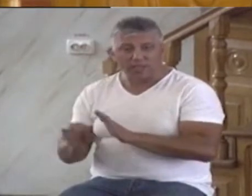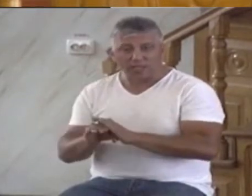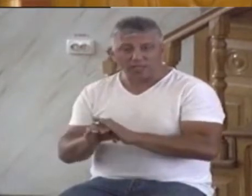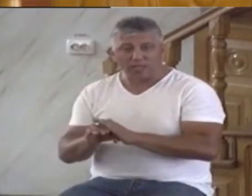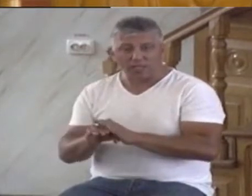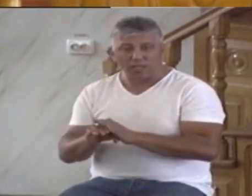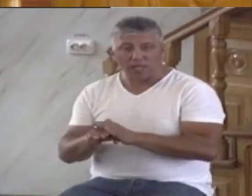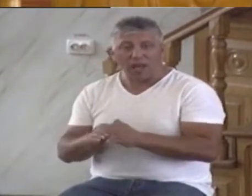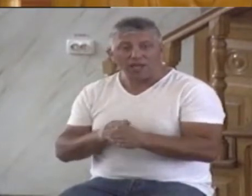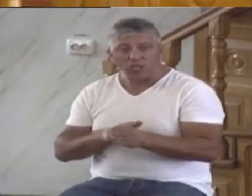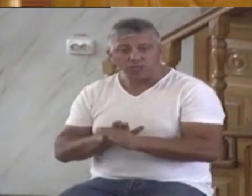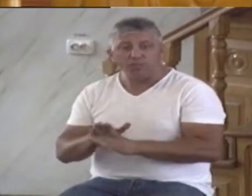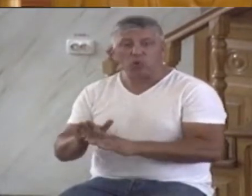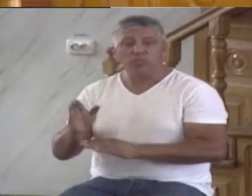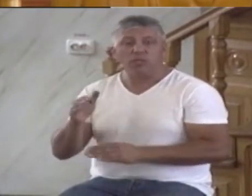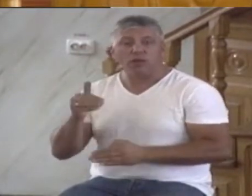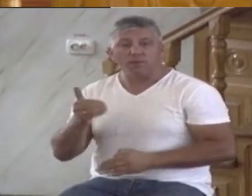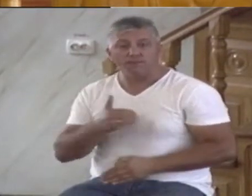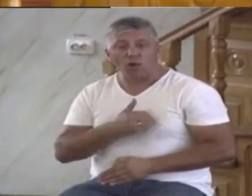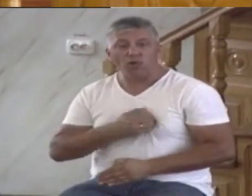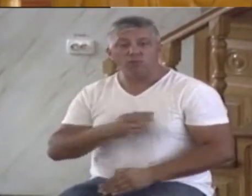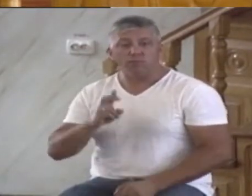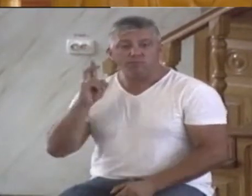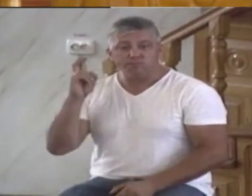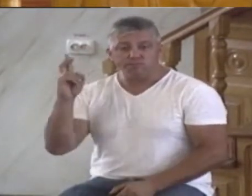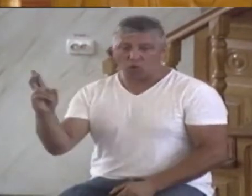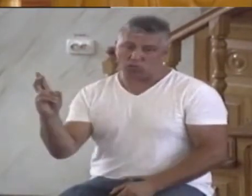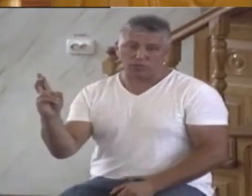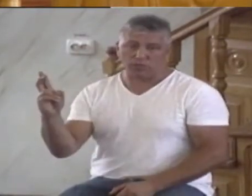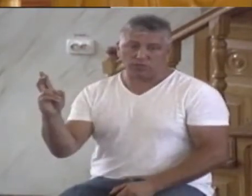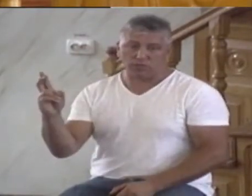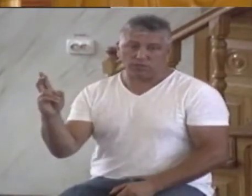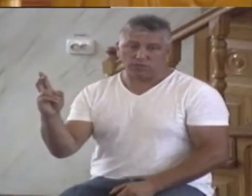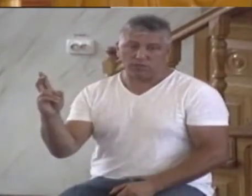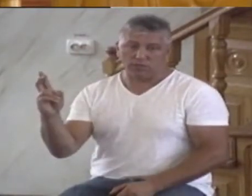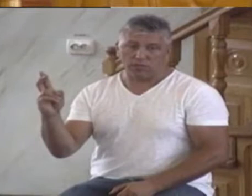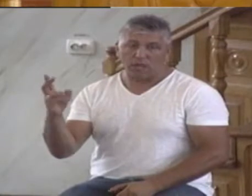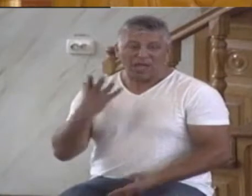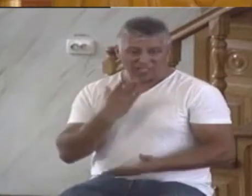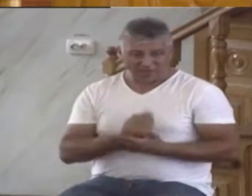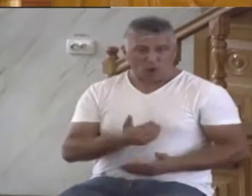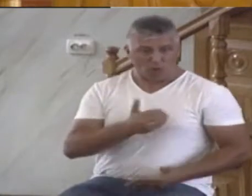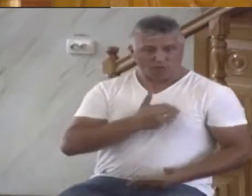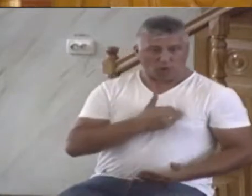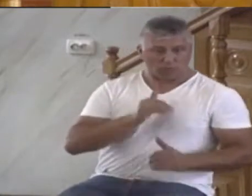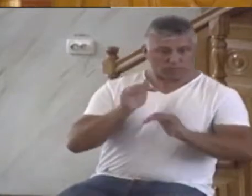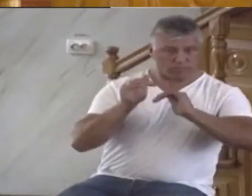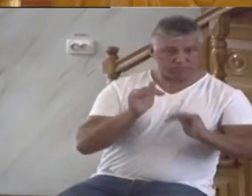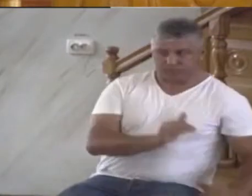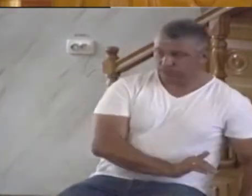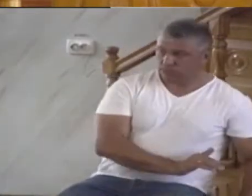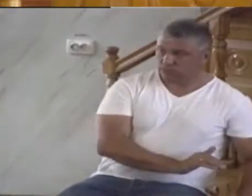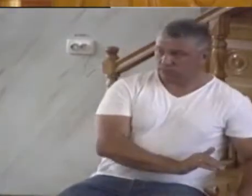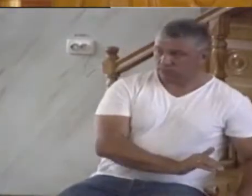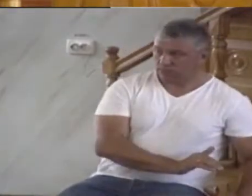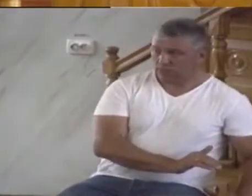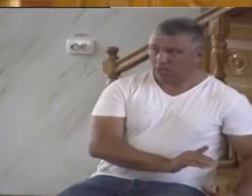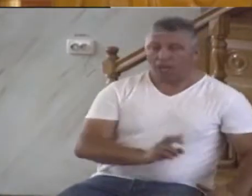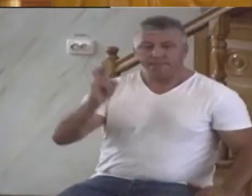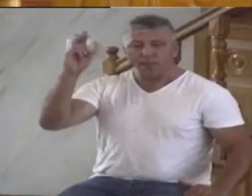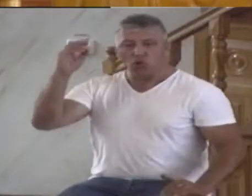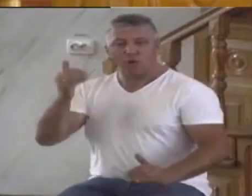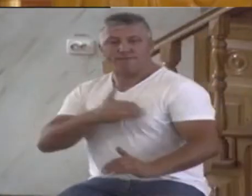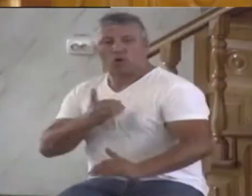волю Божью вопреки своей собственной воле.